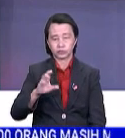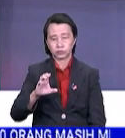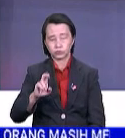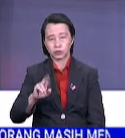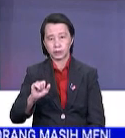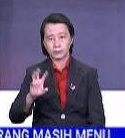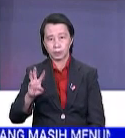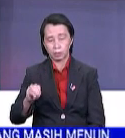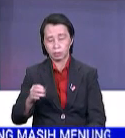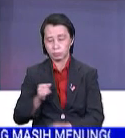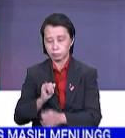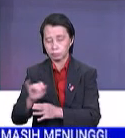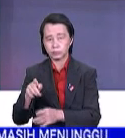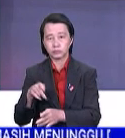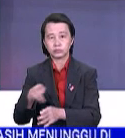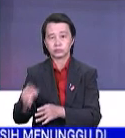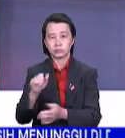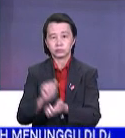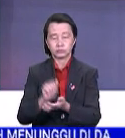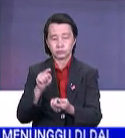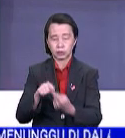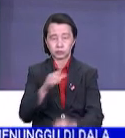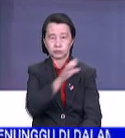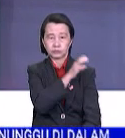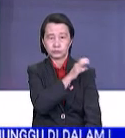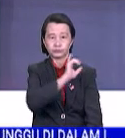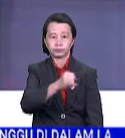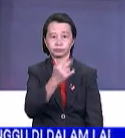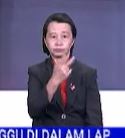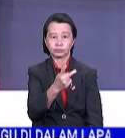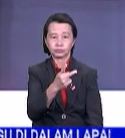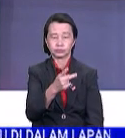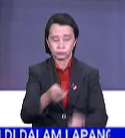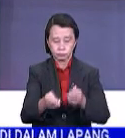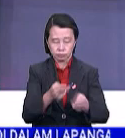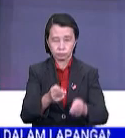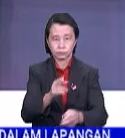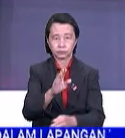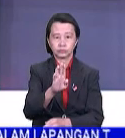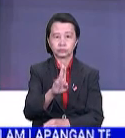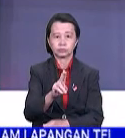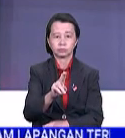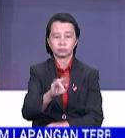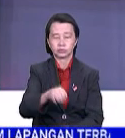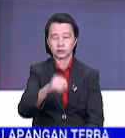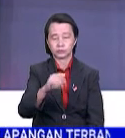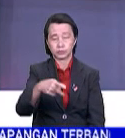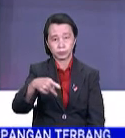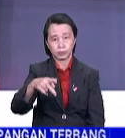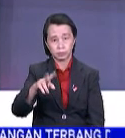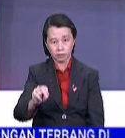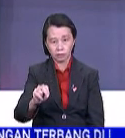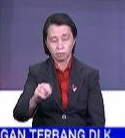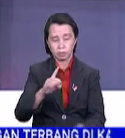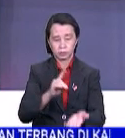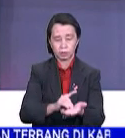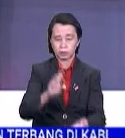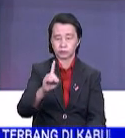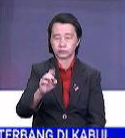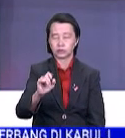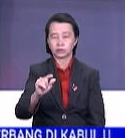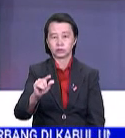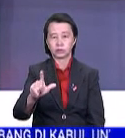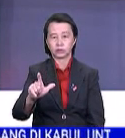IHCMUMS Profesor Dr. David Pereira kepada Pengerusi Jawatan Kuasa Pengurusan Bencana Negeri JPBN Dato Amar Douglas